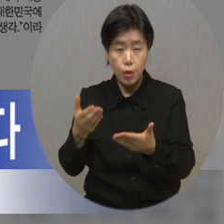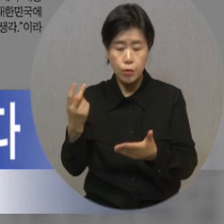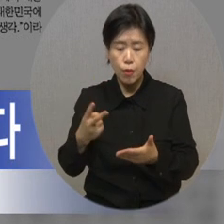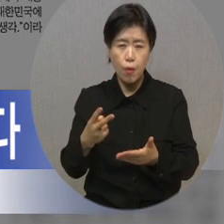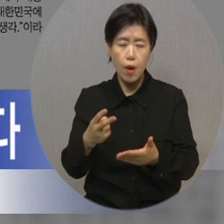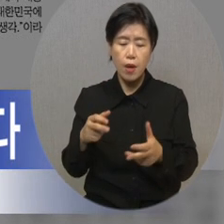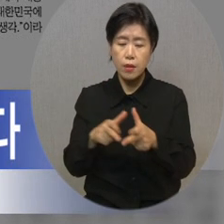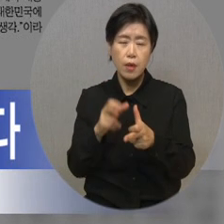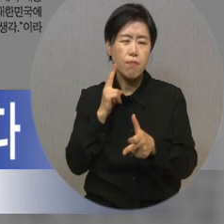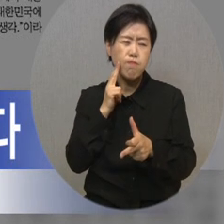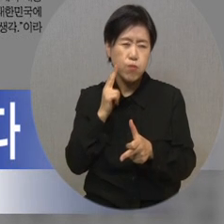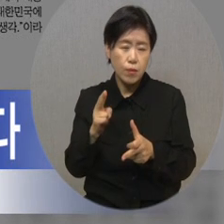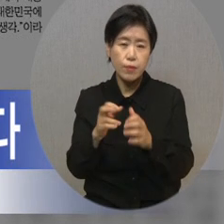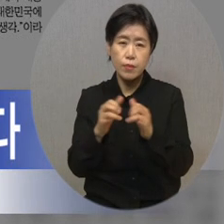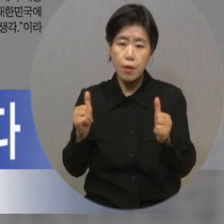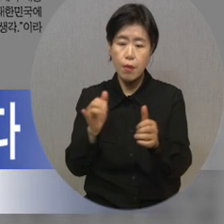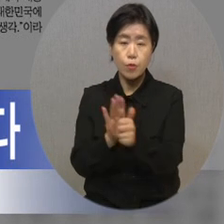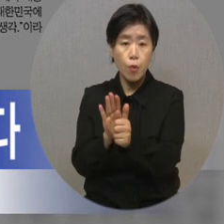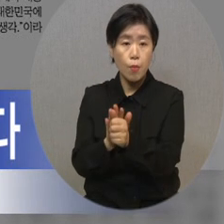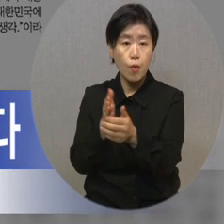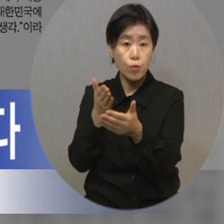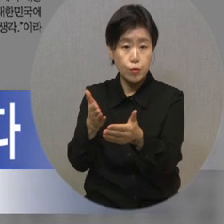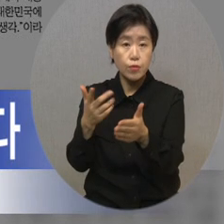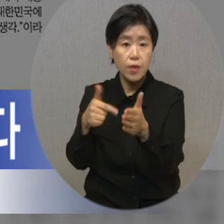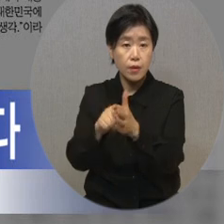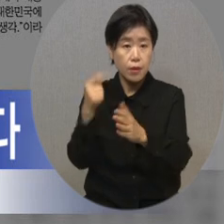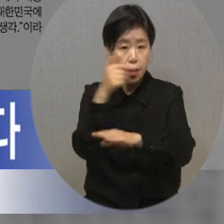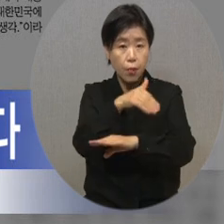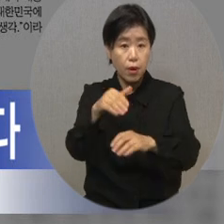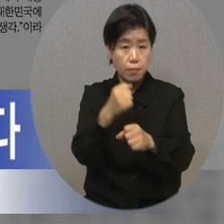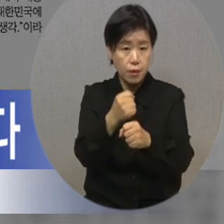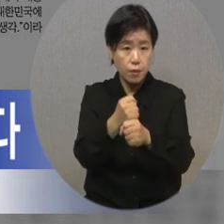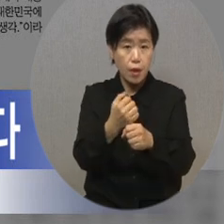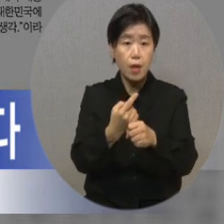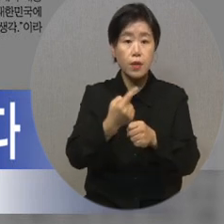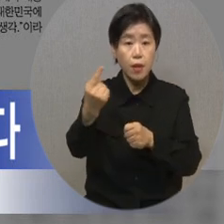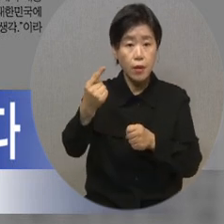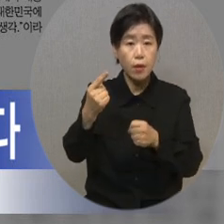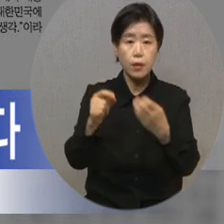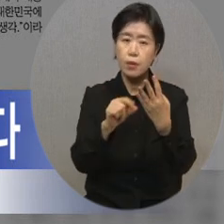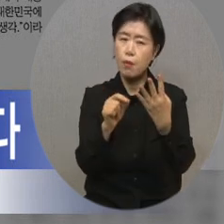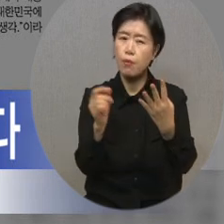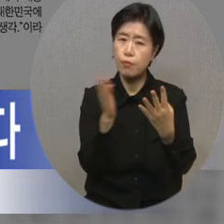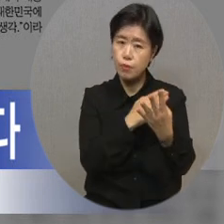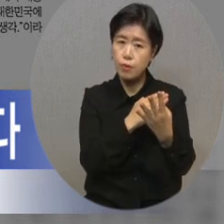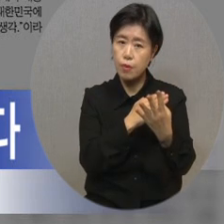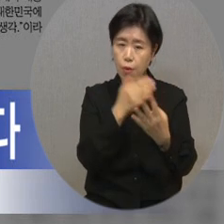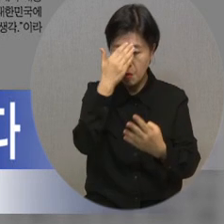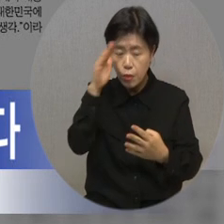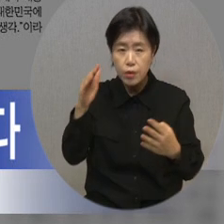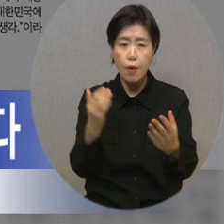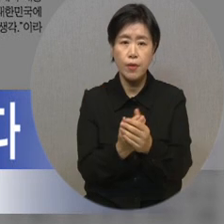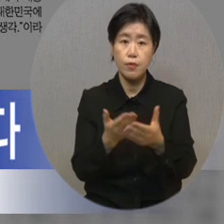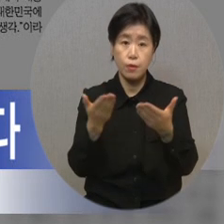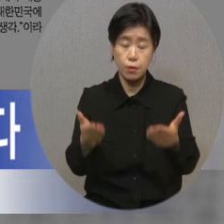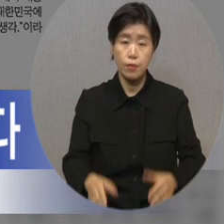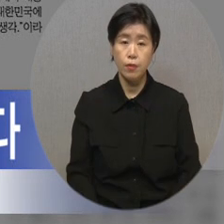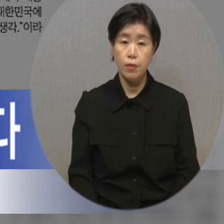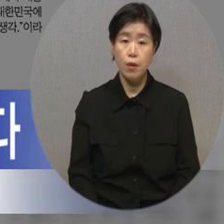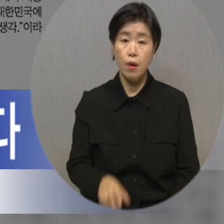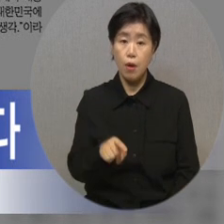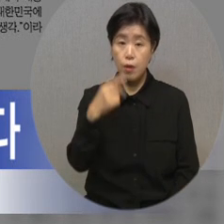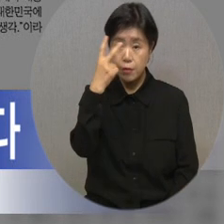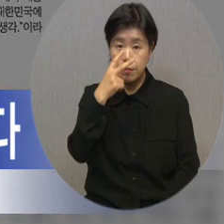등의 세부 지원 체계를 구축 후 내년 4월부터 전액 도비로 진행될 예정입니다 특히 경기도는 이번